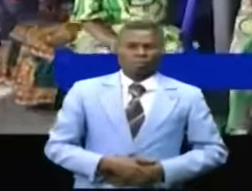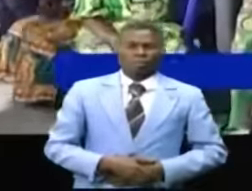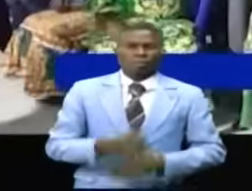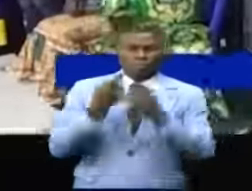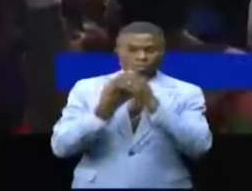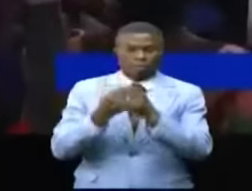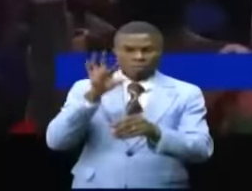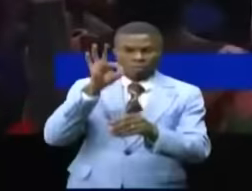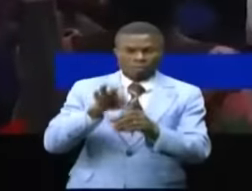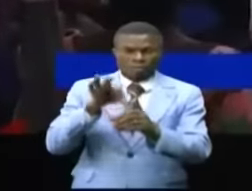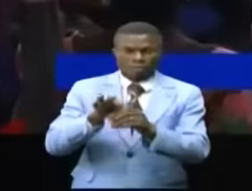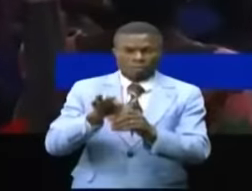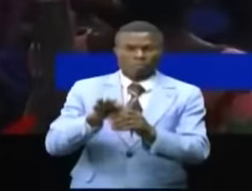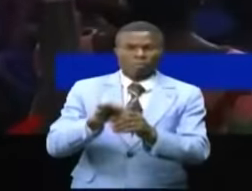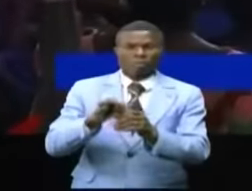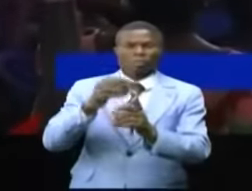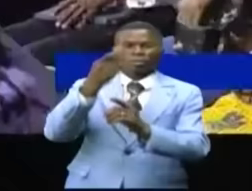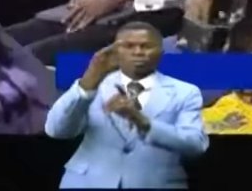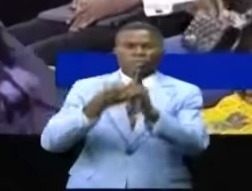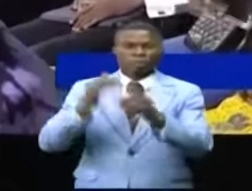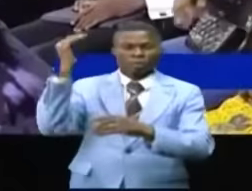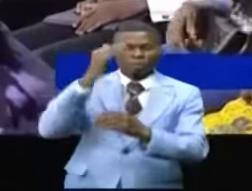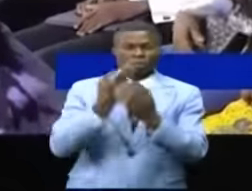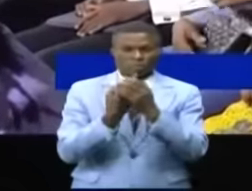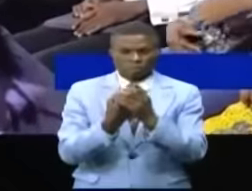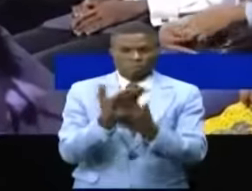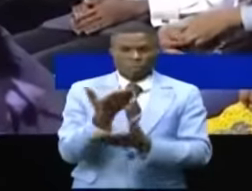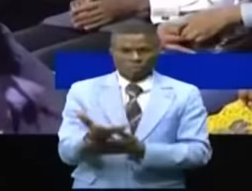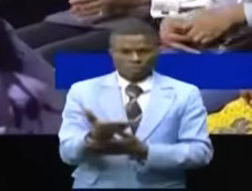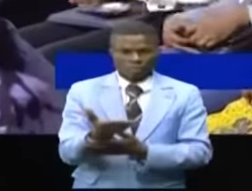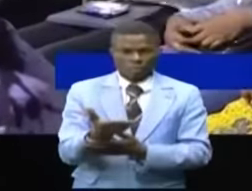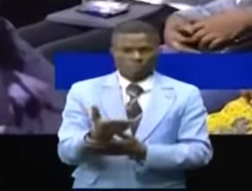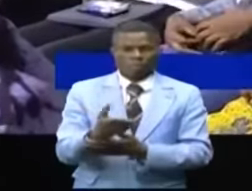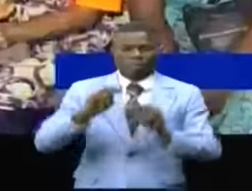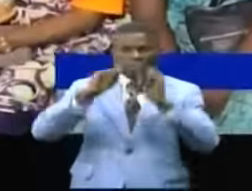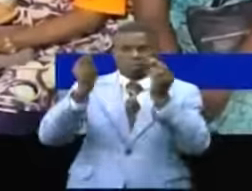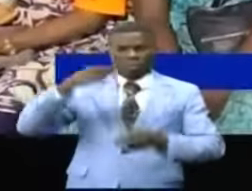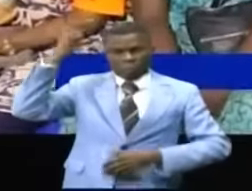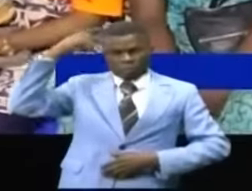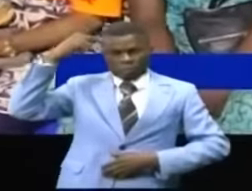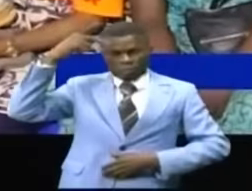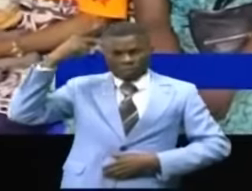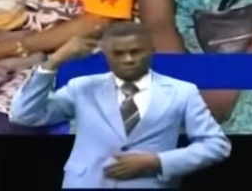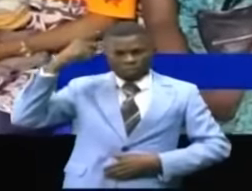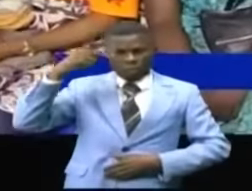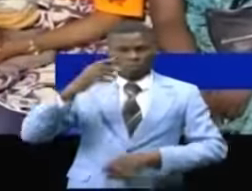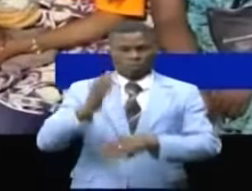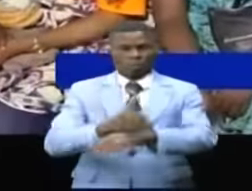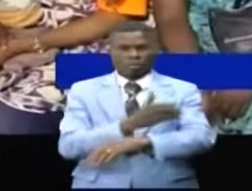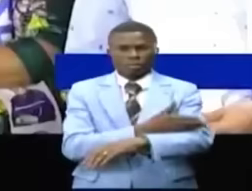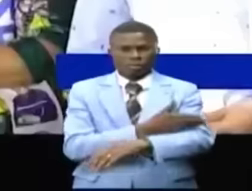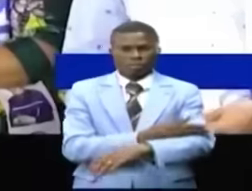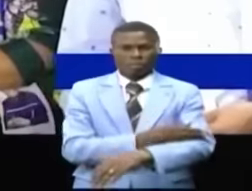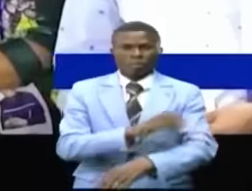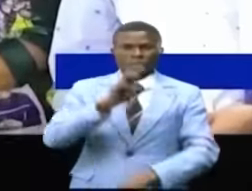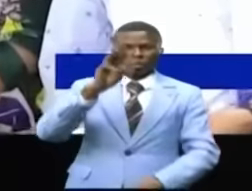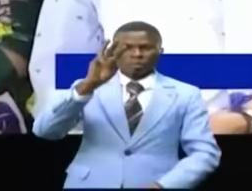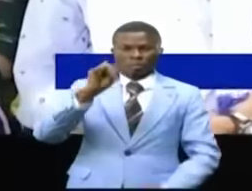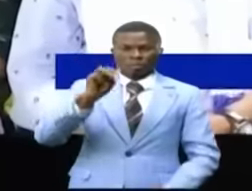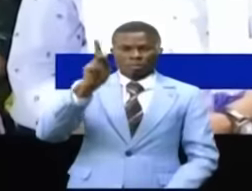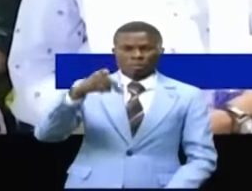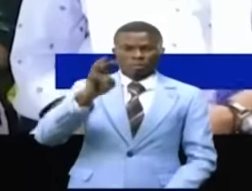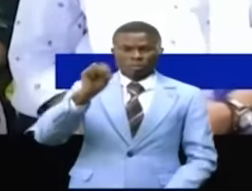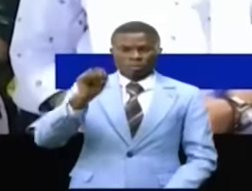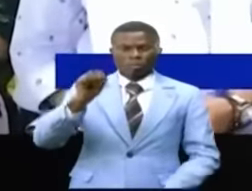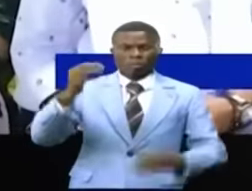élections du 20 décembre 2023 s'approche à la gare. Au parti En Marche pour le Progrès, un péon sigle de l'autorité